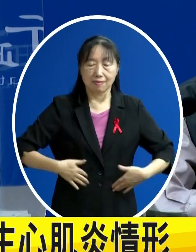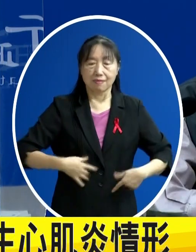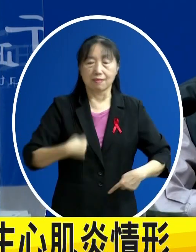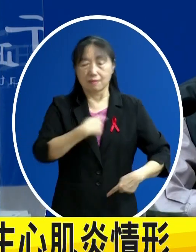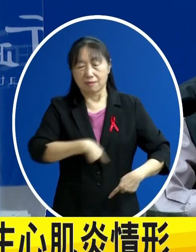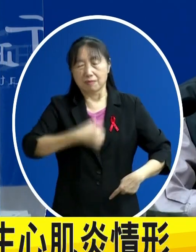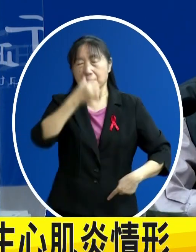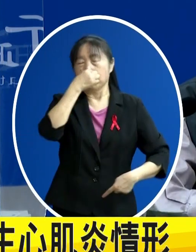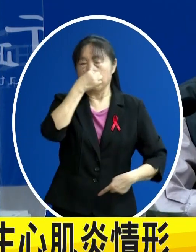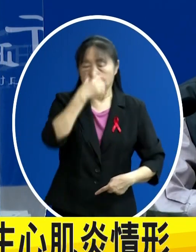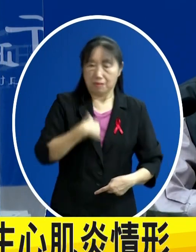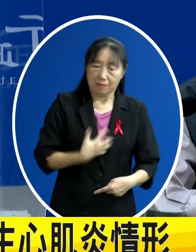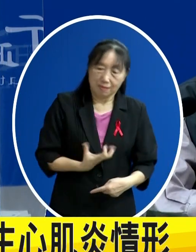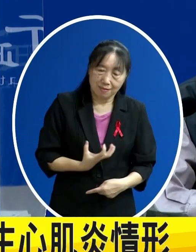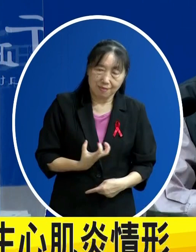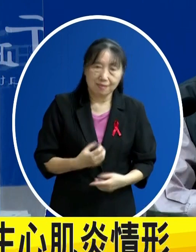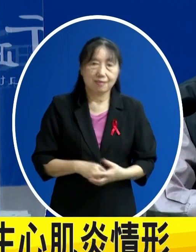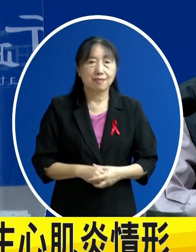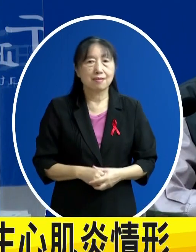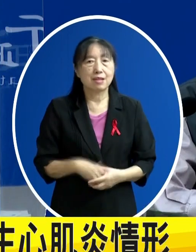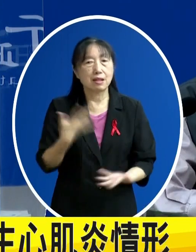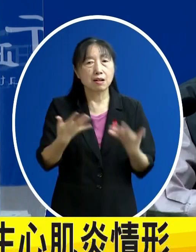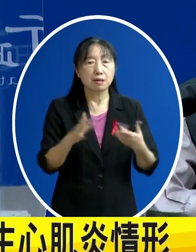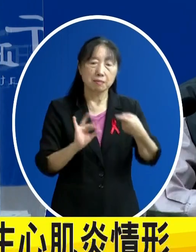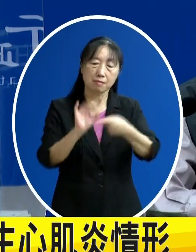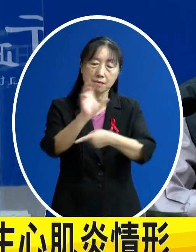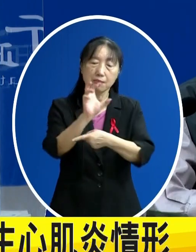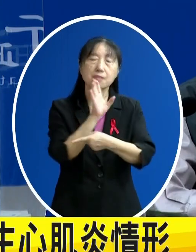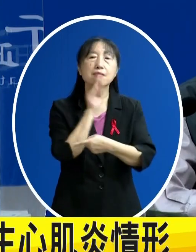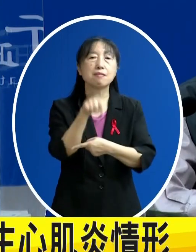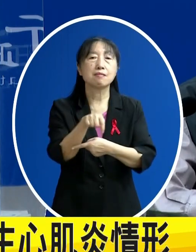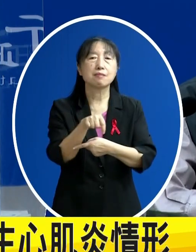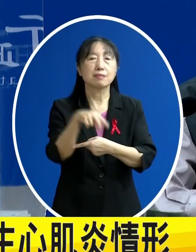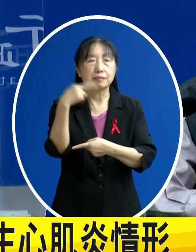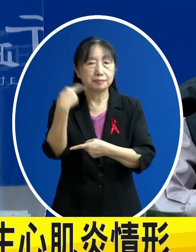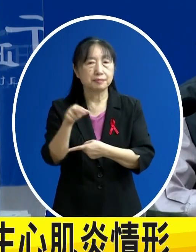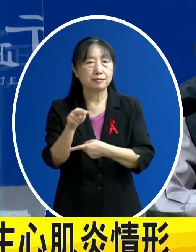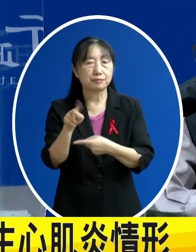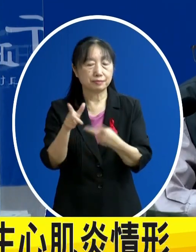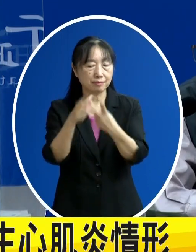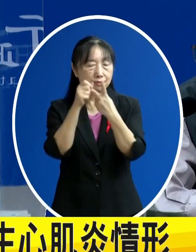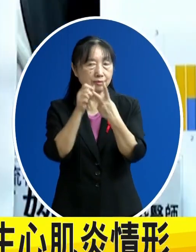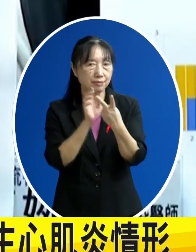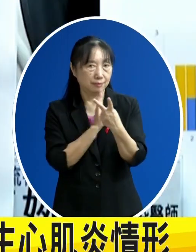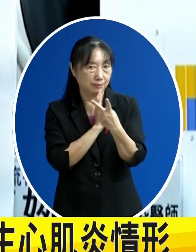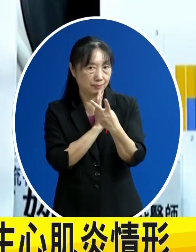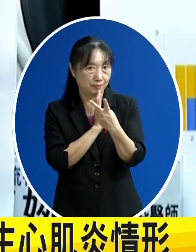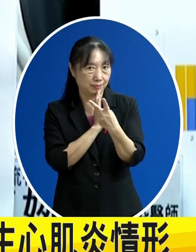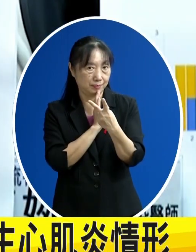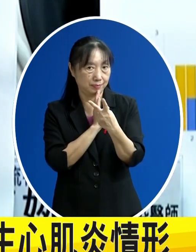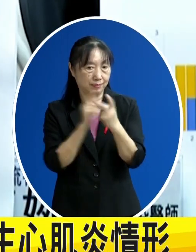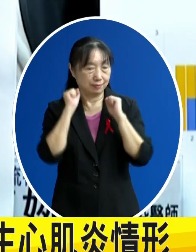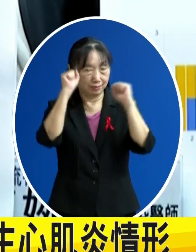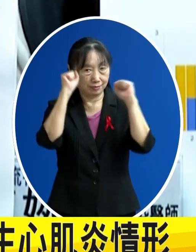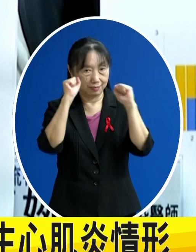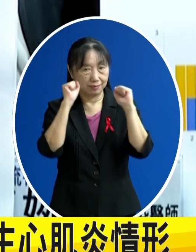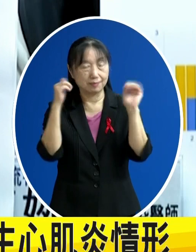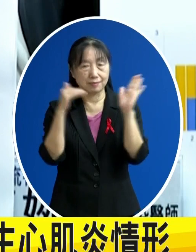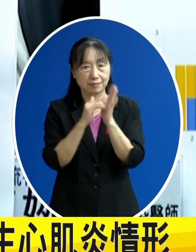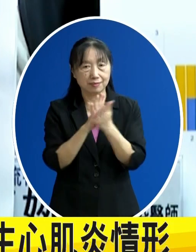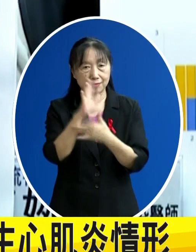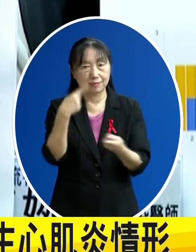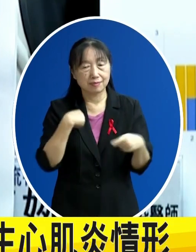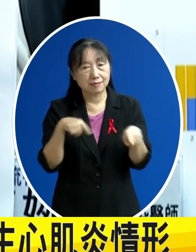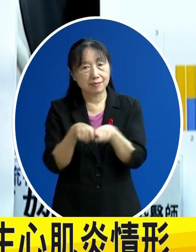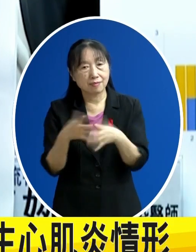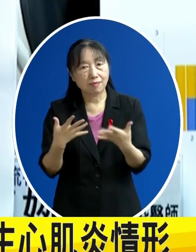闷或者是胸痛为主，有将近有80%。那其次是运动后或者是平躺后